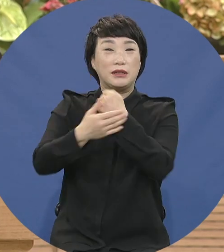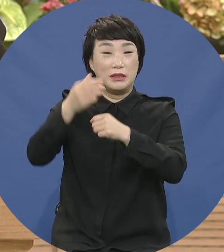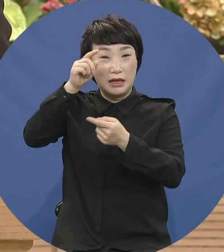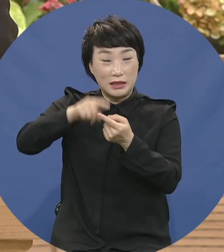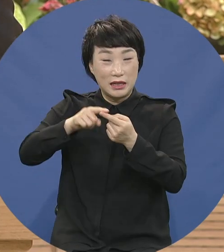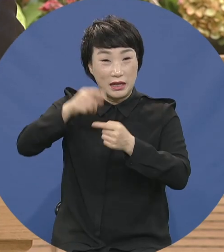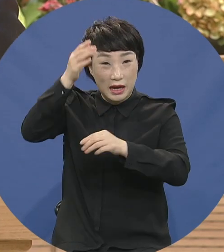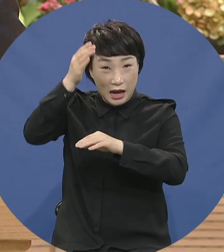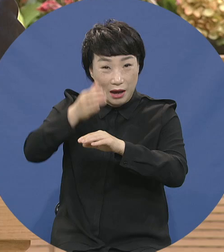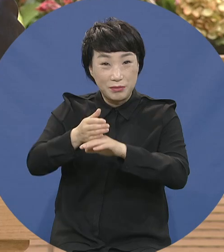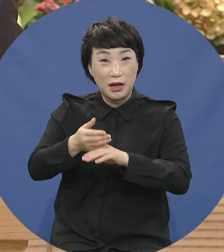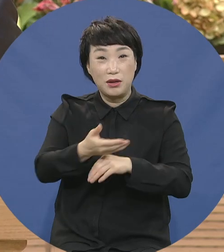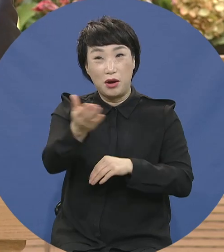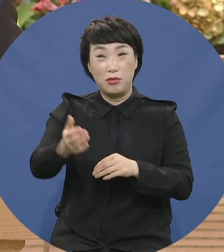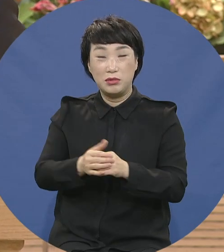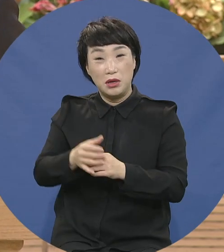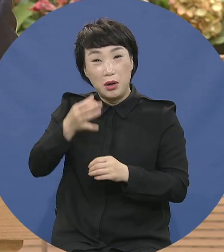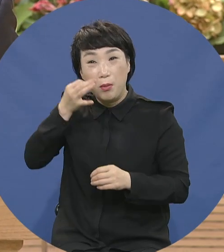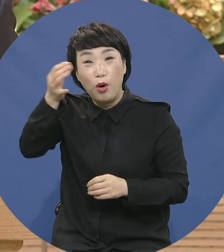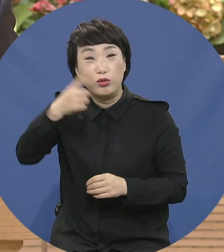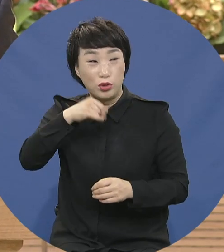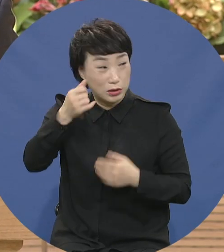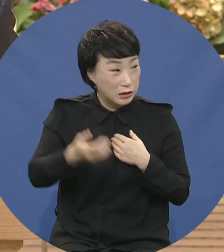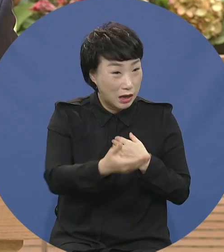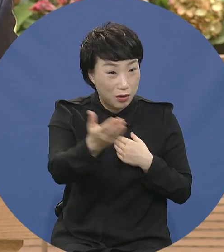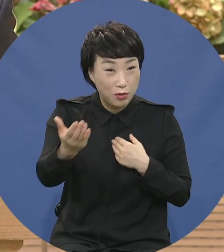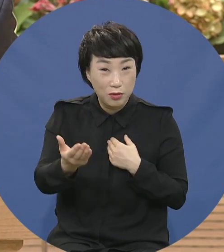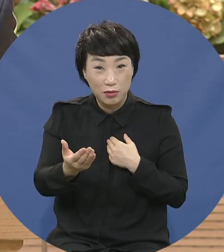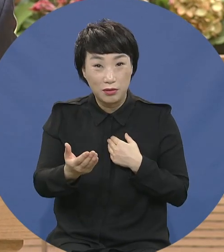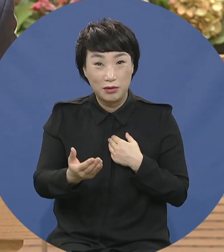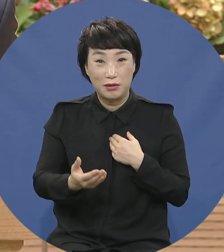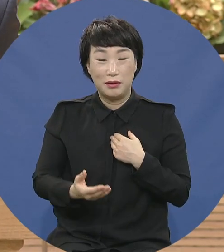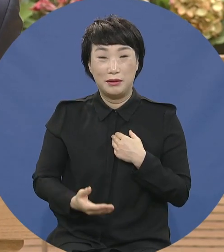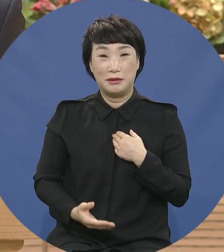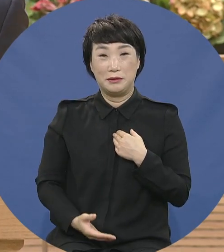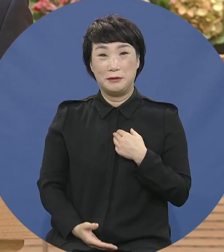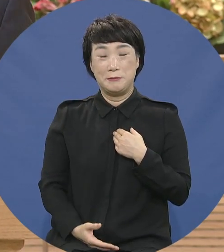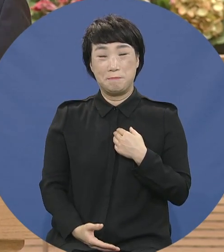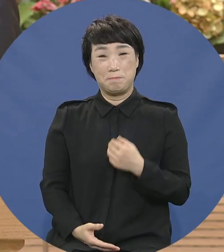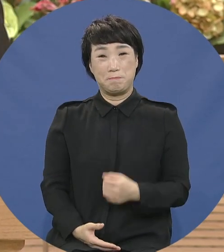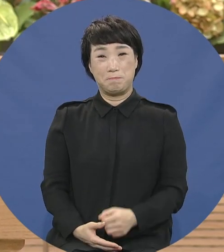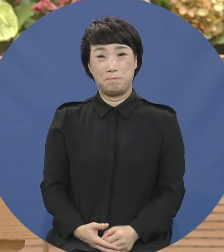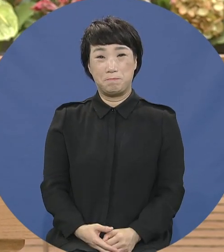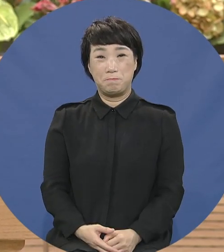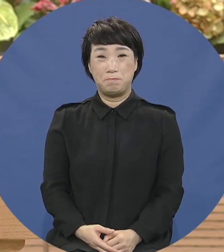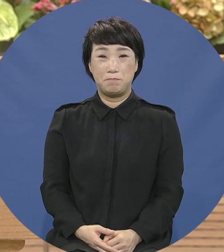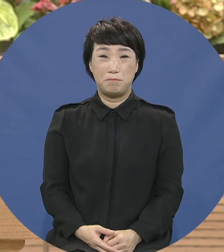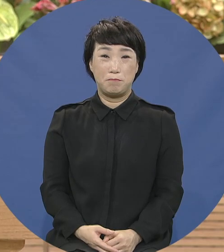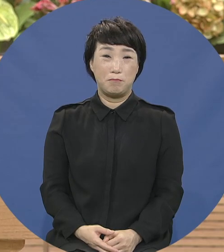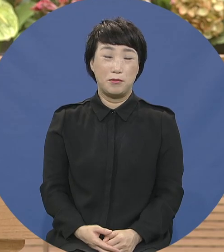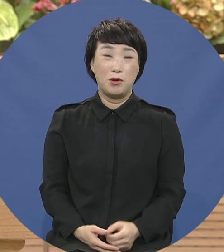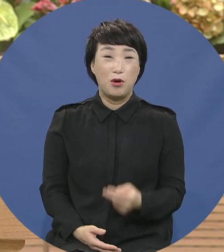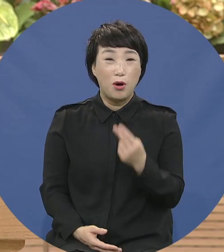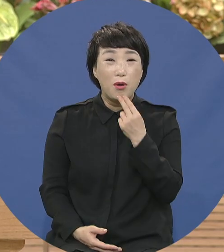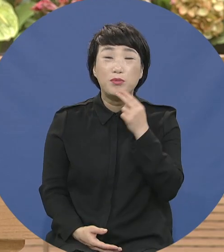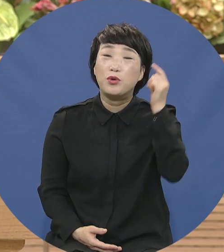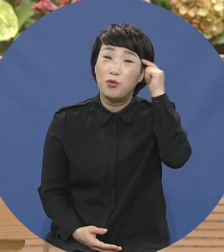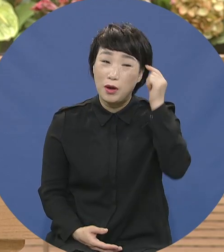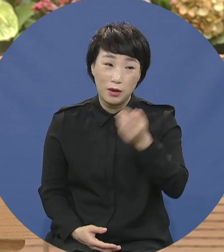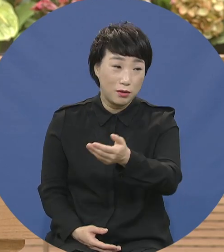대한 감사에 대한 한풀이를 한 번이라도 해보았더냐 그 말이에요. 안 하는 이유가